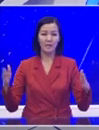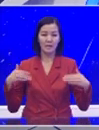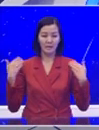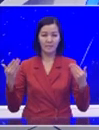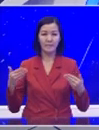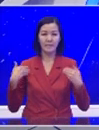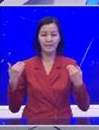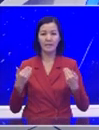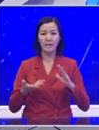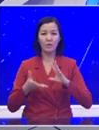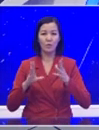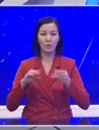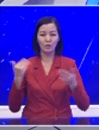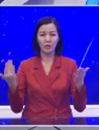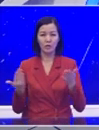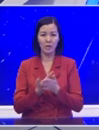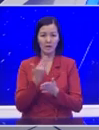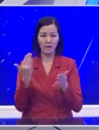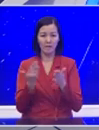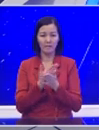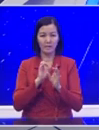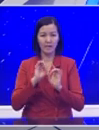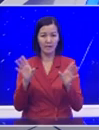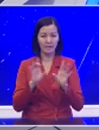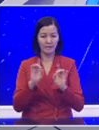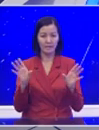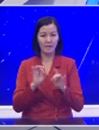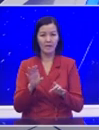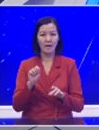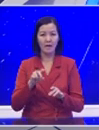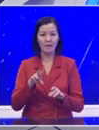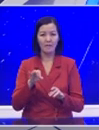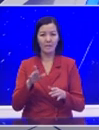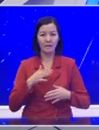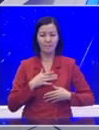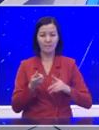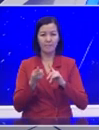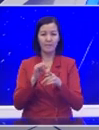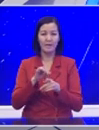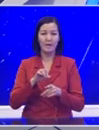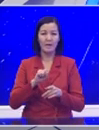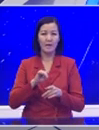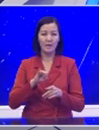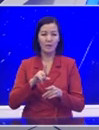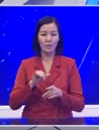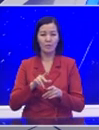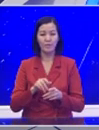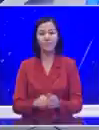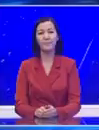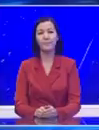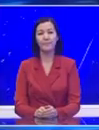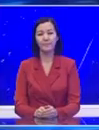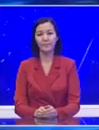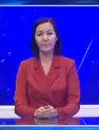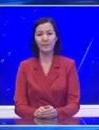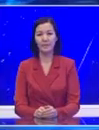Ассаламу алейкум, қадірменді көрермен, тікелей эфирде қорытынды жаңалықтар студияда Алмат Хамид, сурда отырмада Айгүл Жұмашқызы.